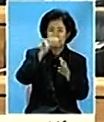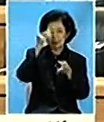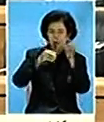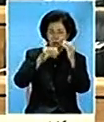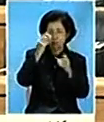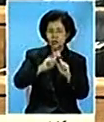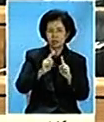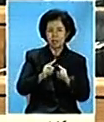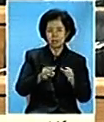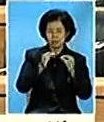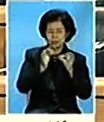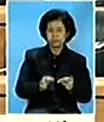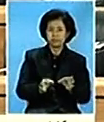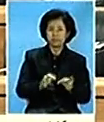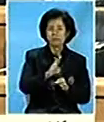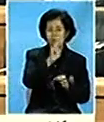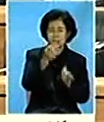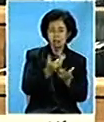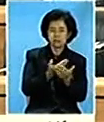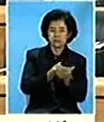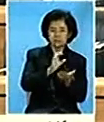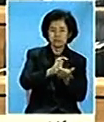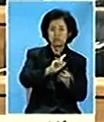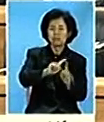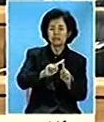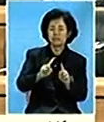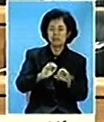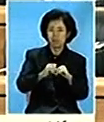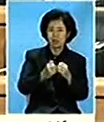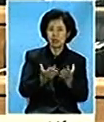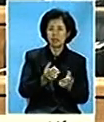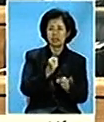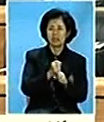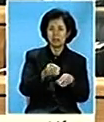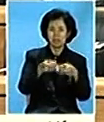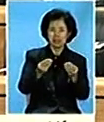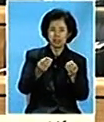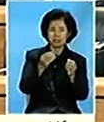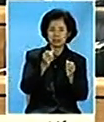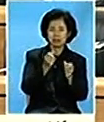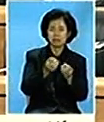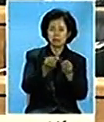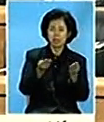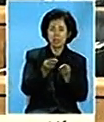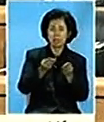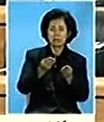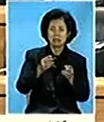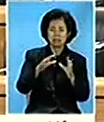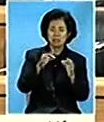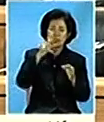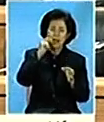ตัดสินใจในการที่จะใช้เงินในส่วนไหนอย่างไรผมคิดว่าจะทำให้ประสิทธิภาพของการบริหารจัดการน้ำเนี่ยรวด